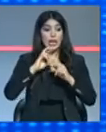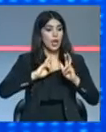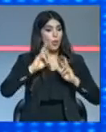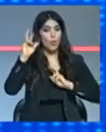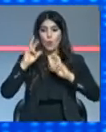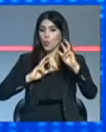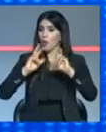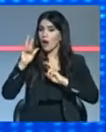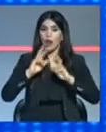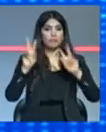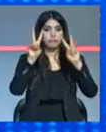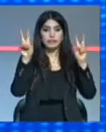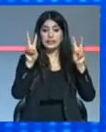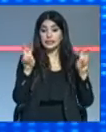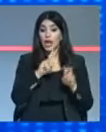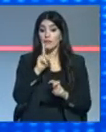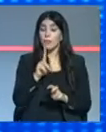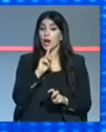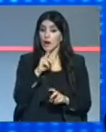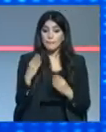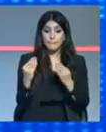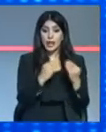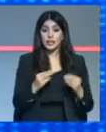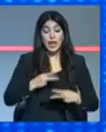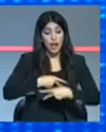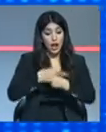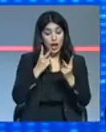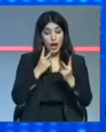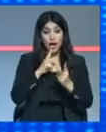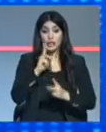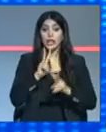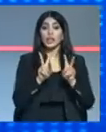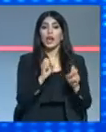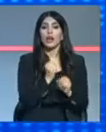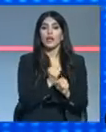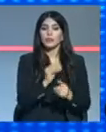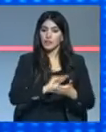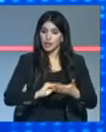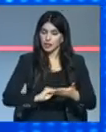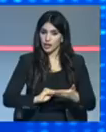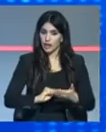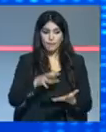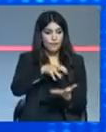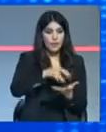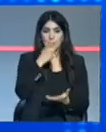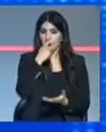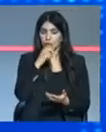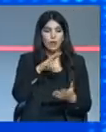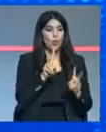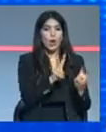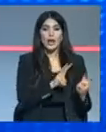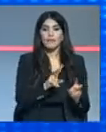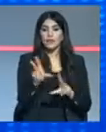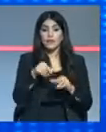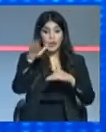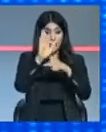بيان اتهم بانه هناك قرارات صدرت عن هم وهي تعليق الخدمات الاداريه وتامين الانشطه الرياضيه وغيرها